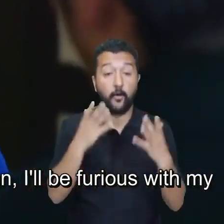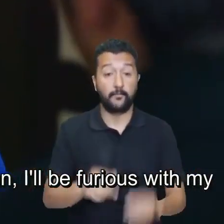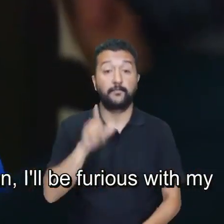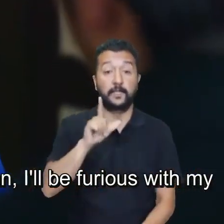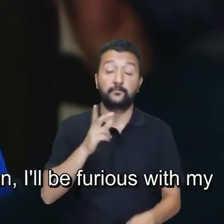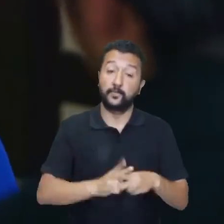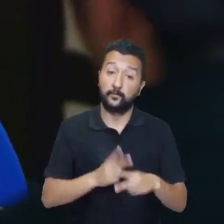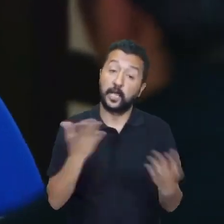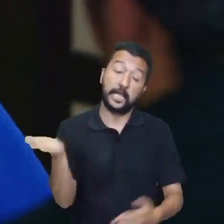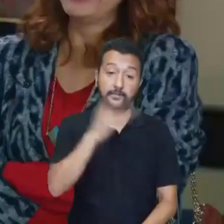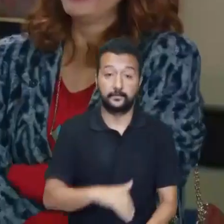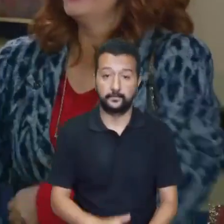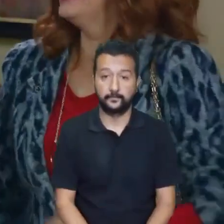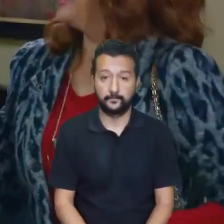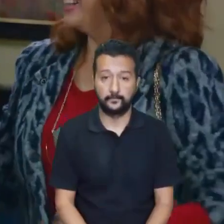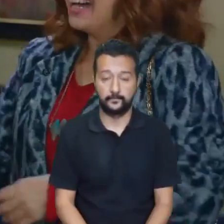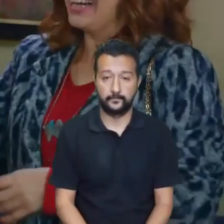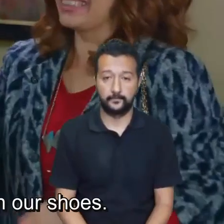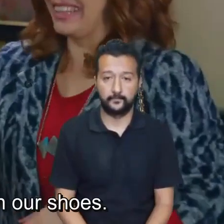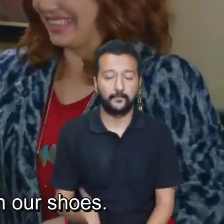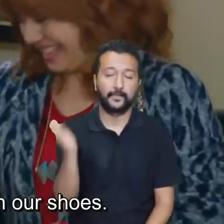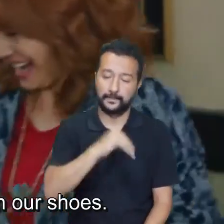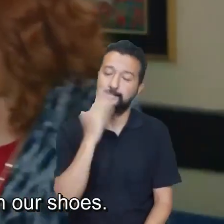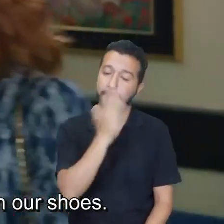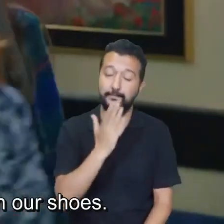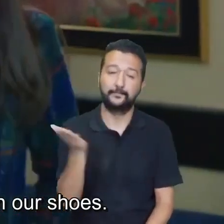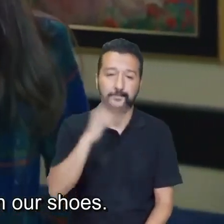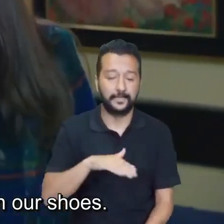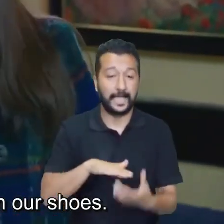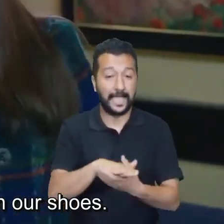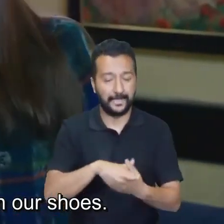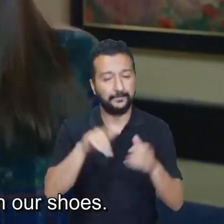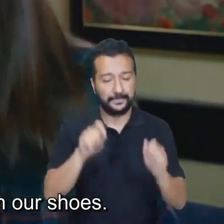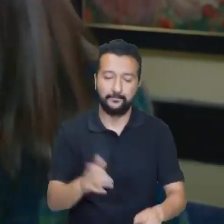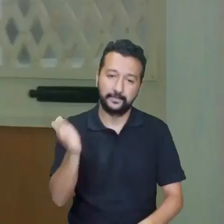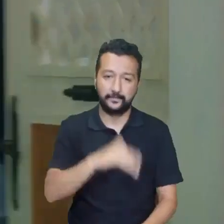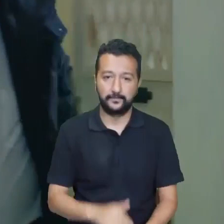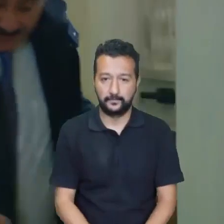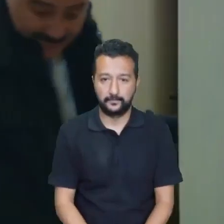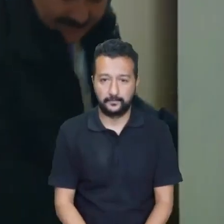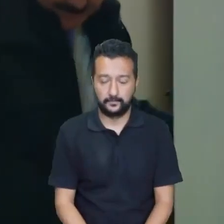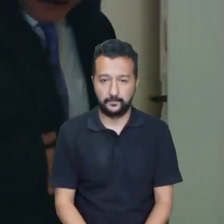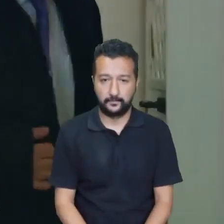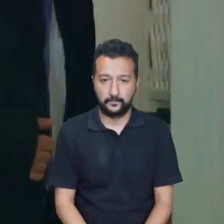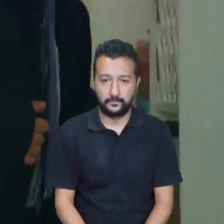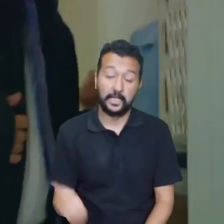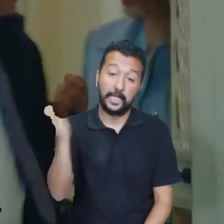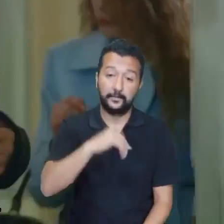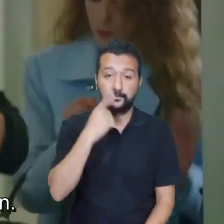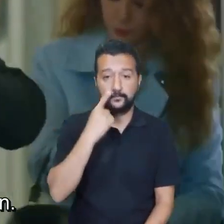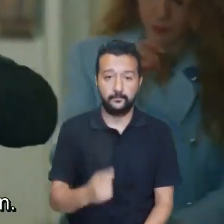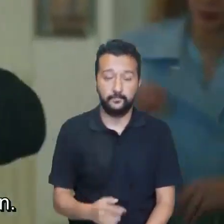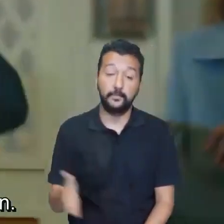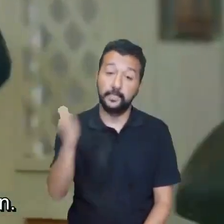hırsımdan çatlarım vallahi. Hadi. Hadi hadi. Ayakkabılarımızı giyelim. Hadi hadi